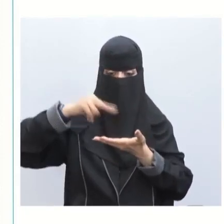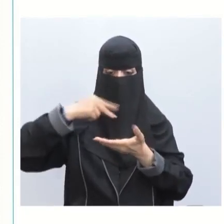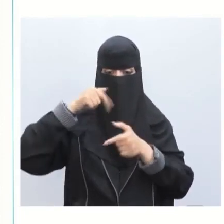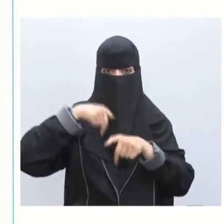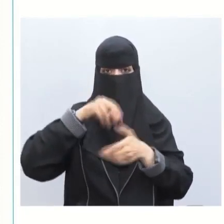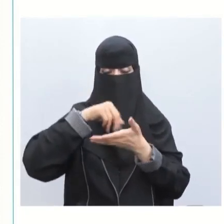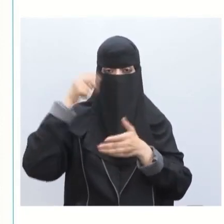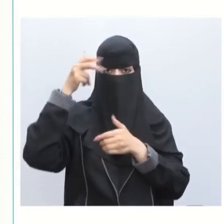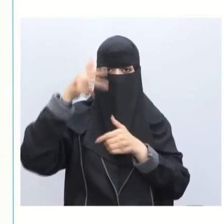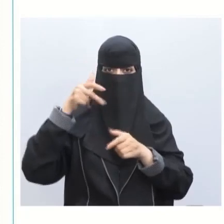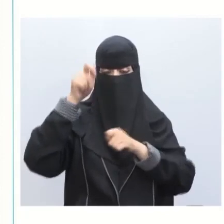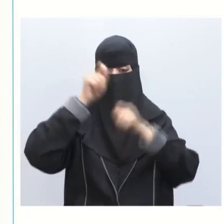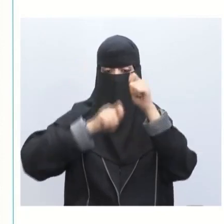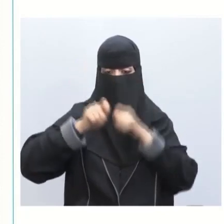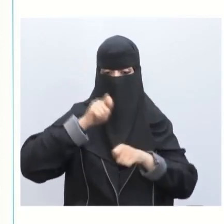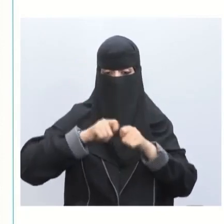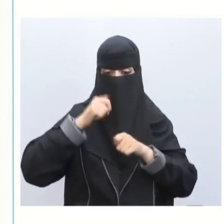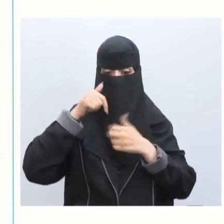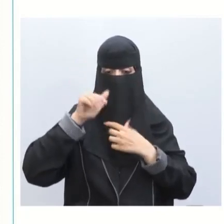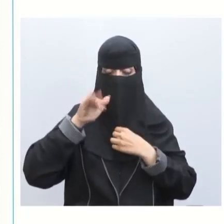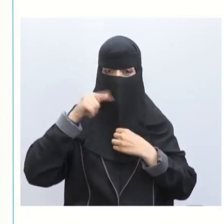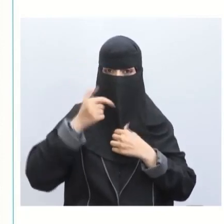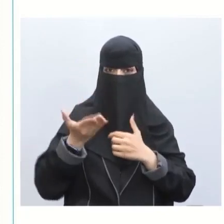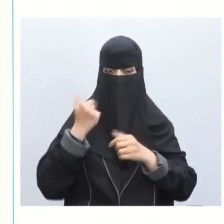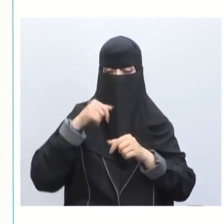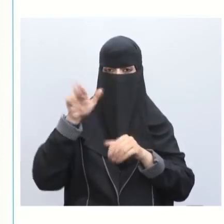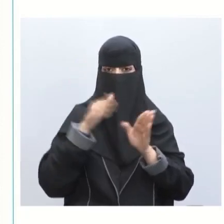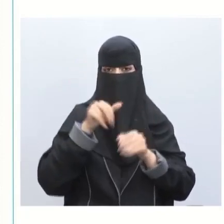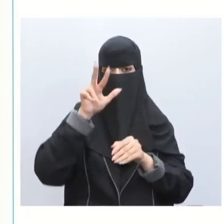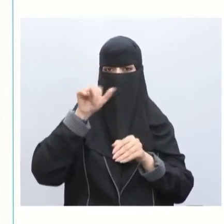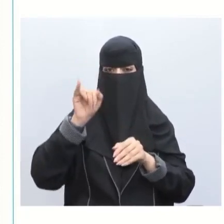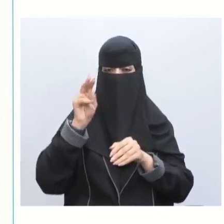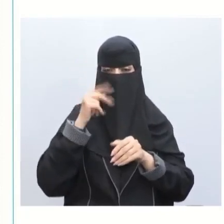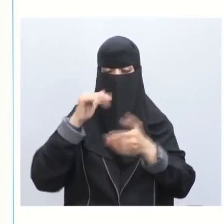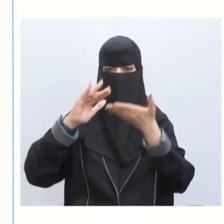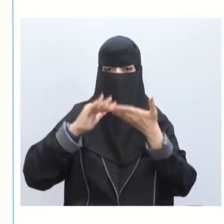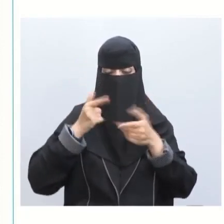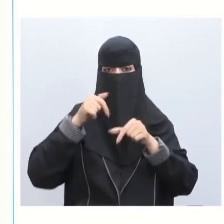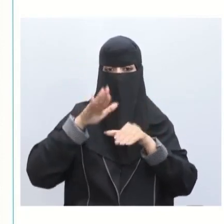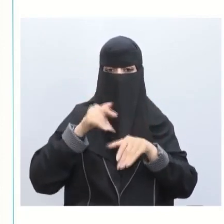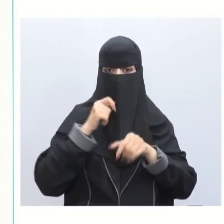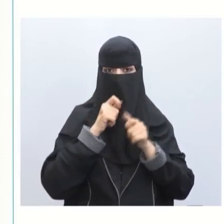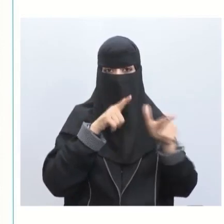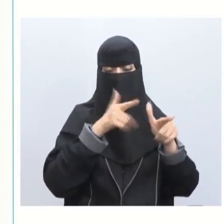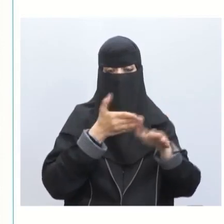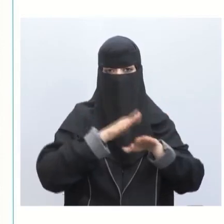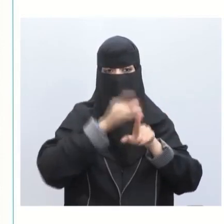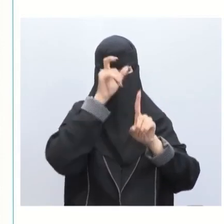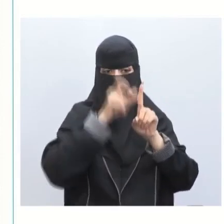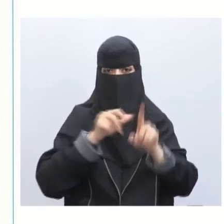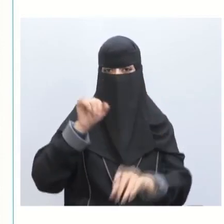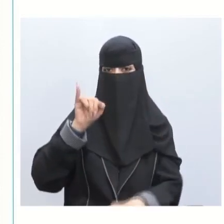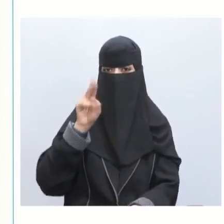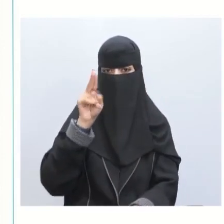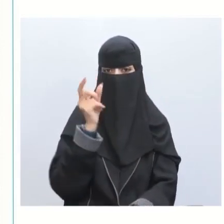والوسائط المستخدمه من قبل المتنمر عليه حيث يساعد ذلك في الابلاغ عن